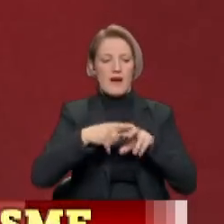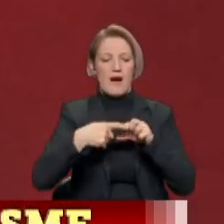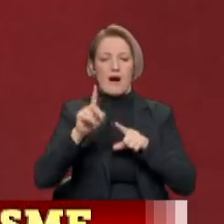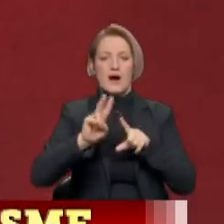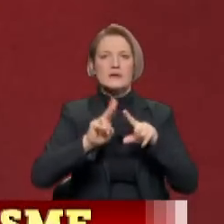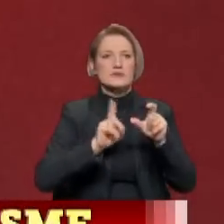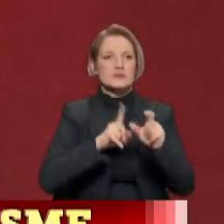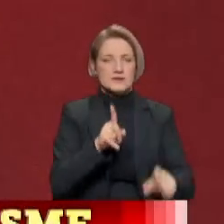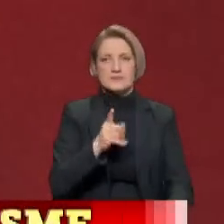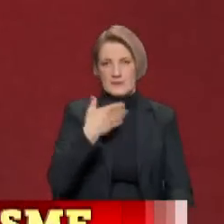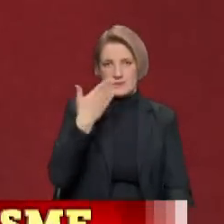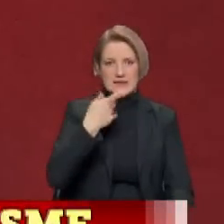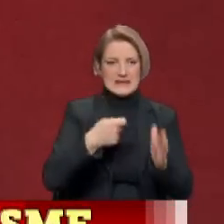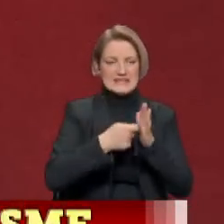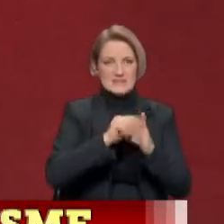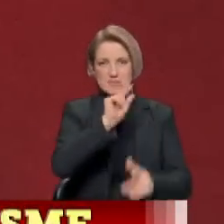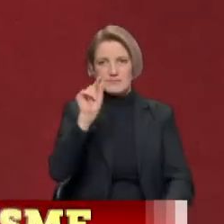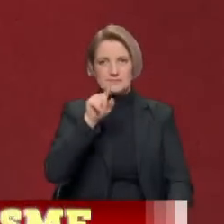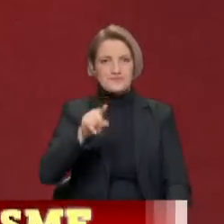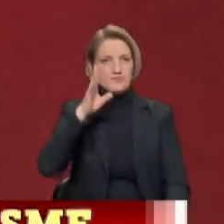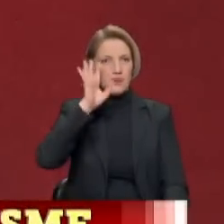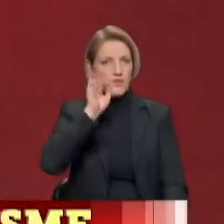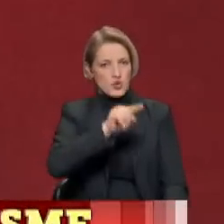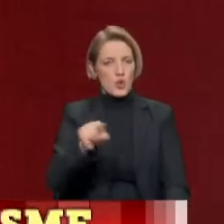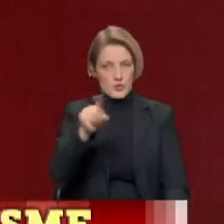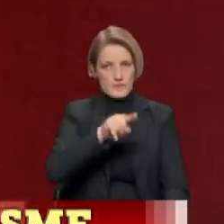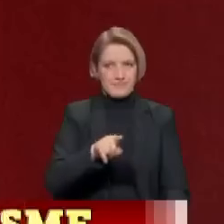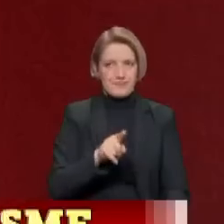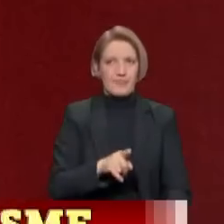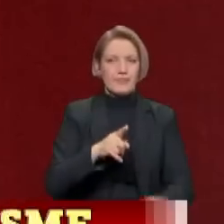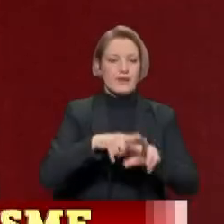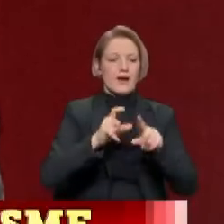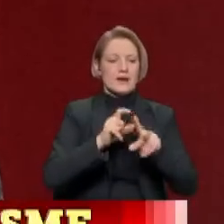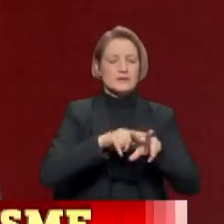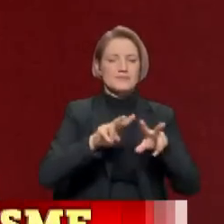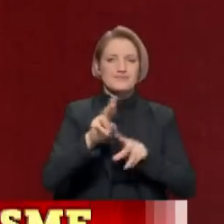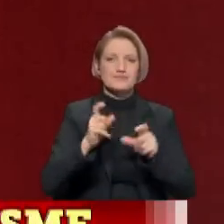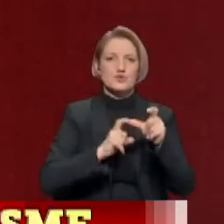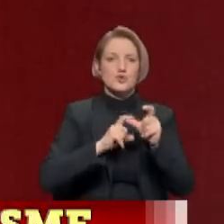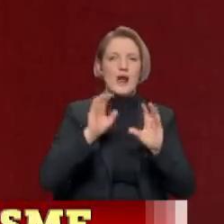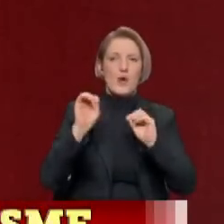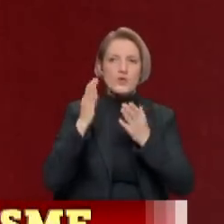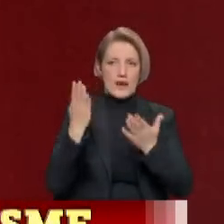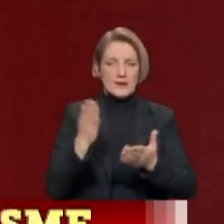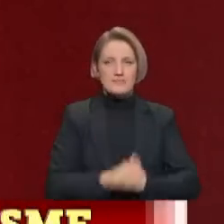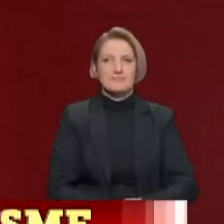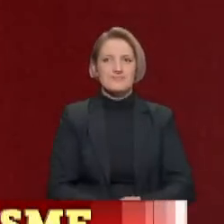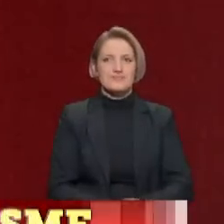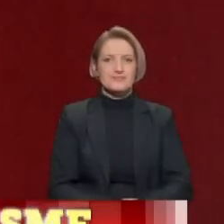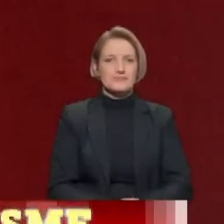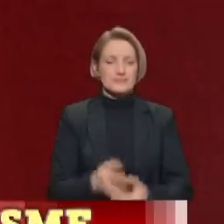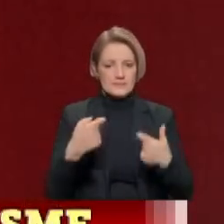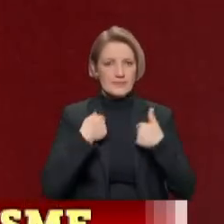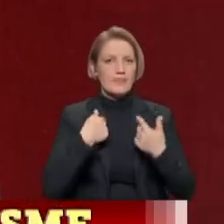bulunduğu isimler. Evet, evet, isimler. Adem Sözüer Hoca, işte diğerleri. Şunu da